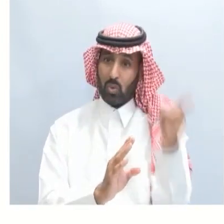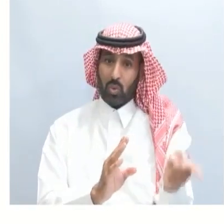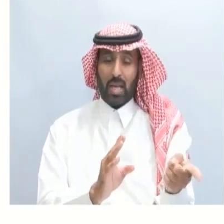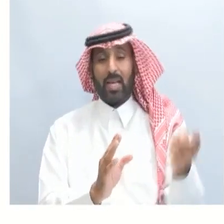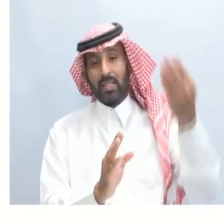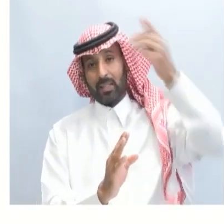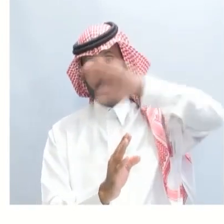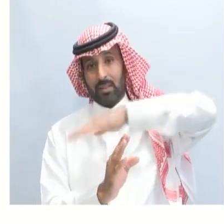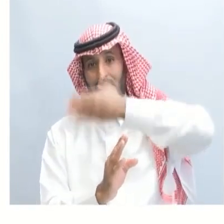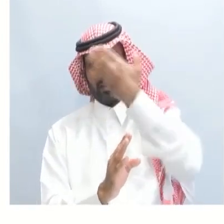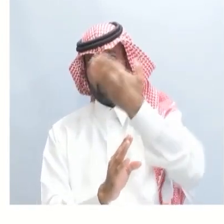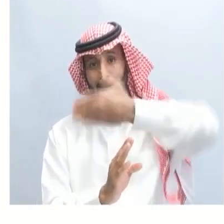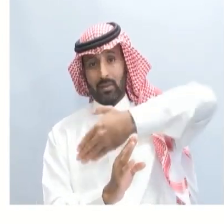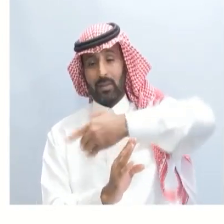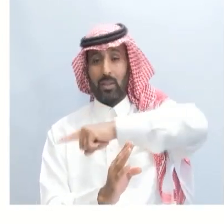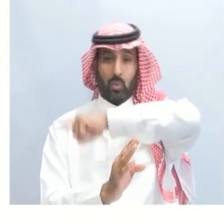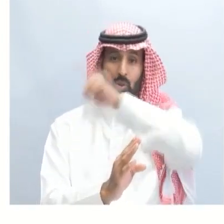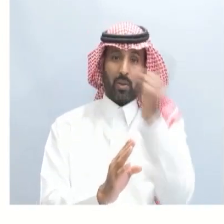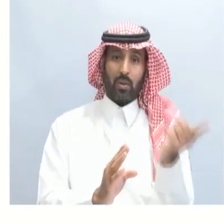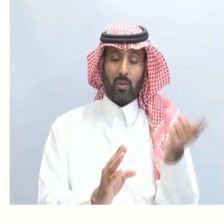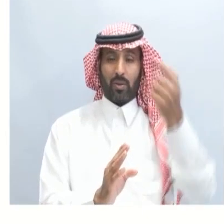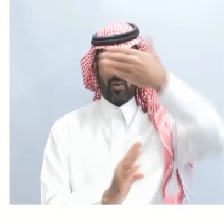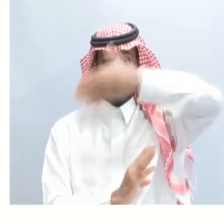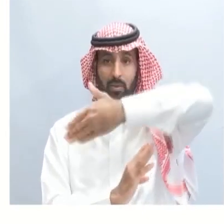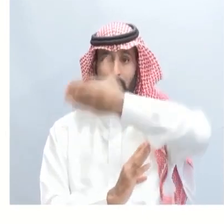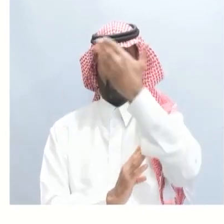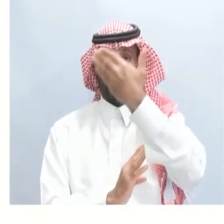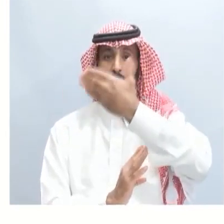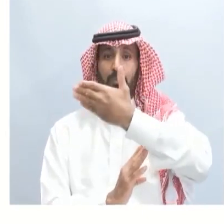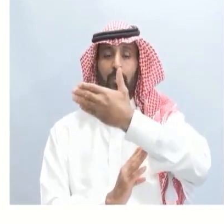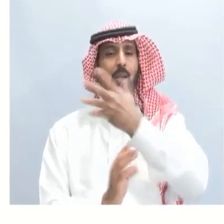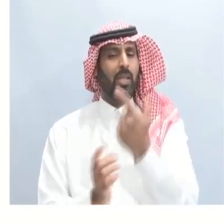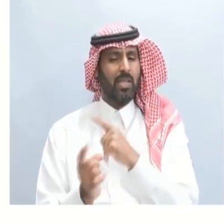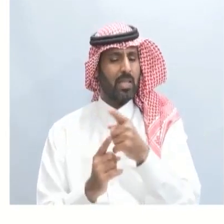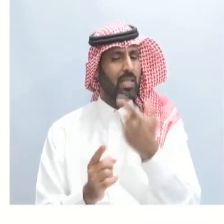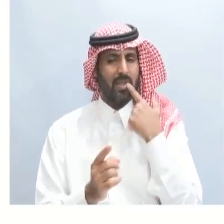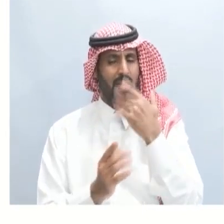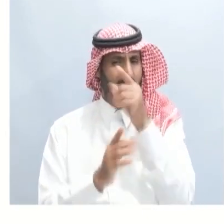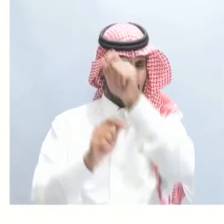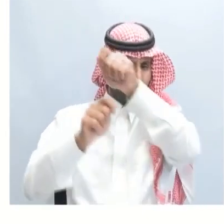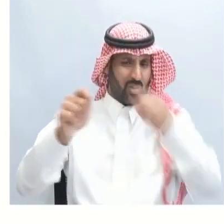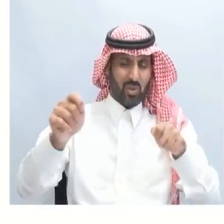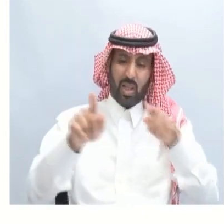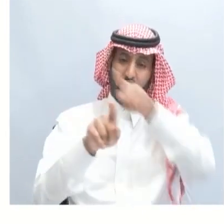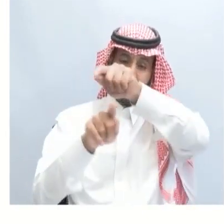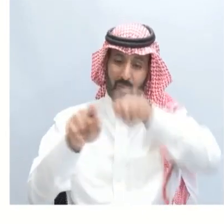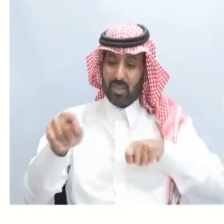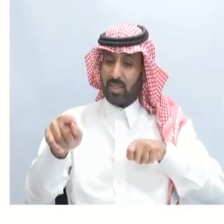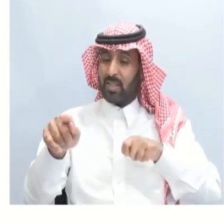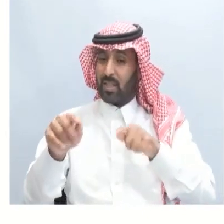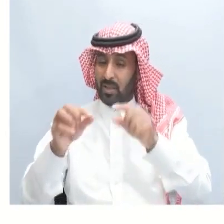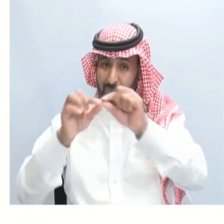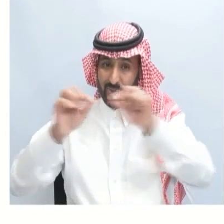هذه الكلمه من اين جاءت كيف يتزن دورانيا قد تتساءل المسطره مستقيمه ما علاقه